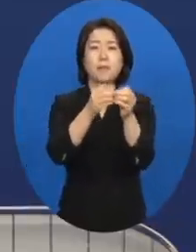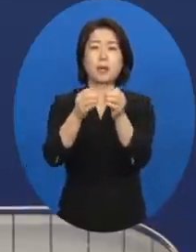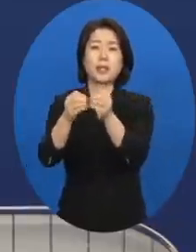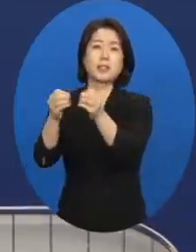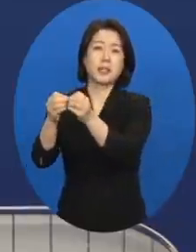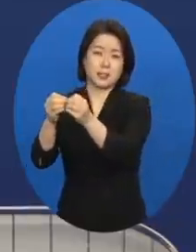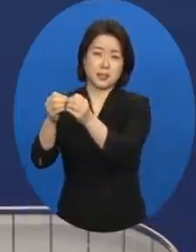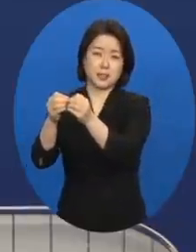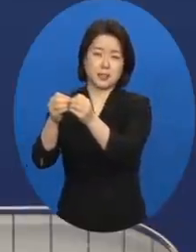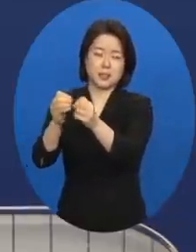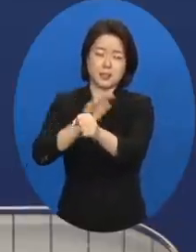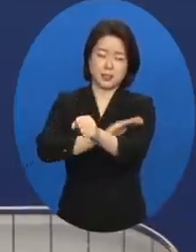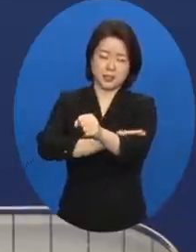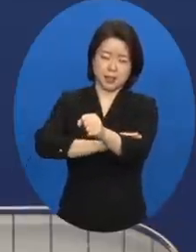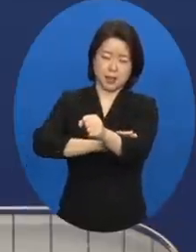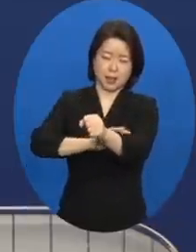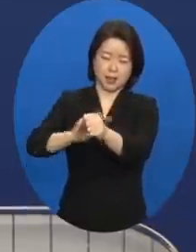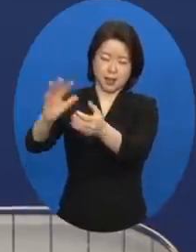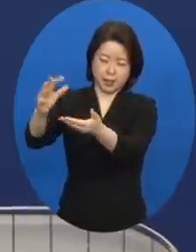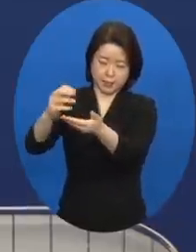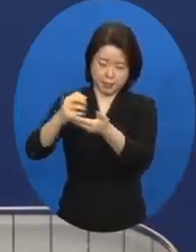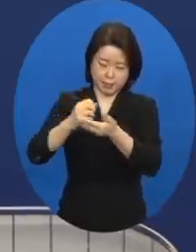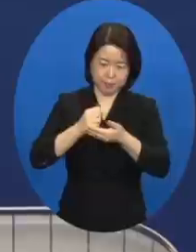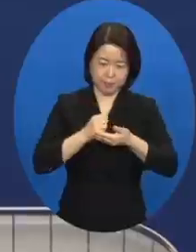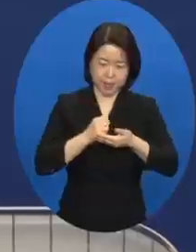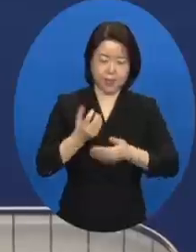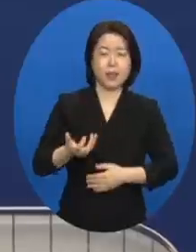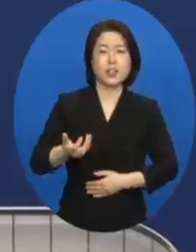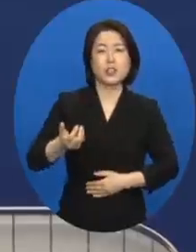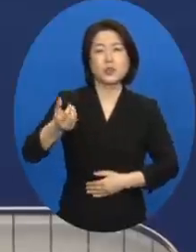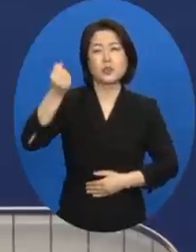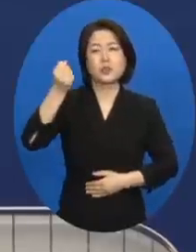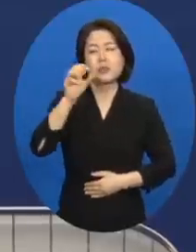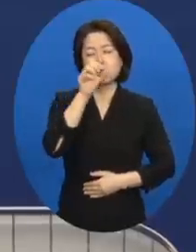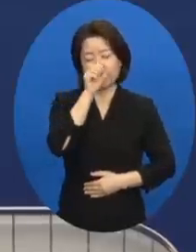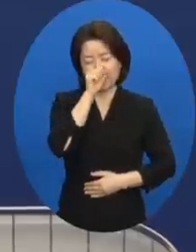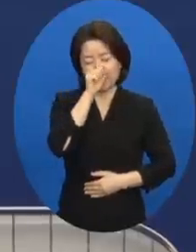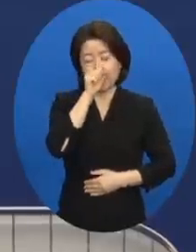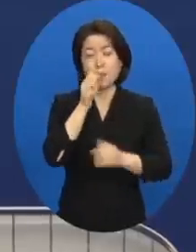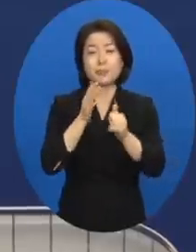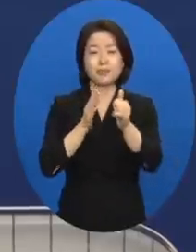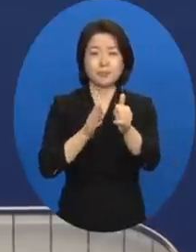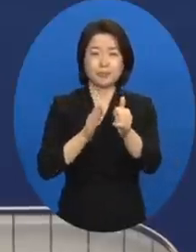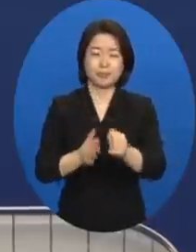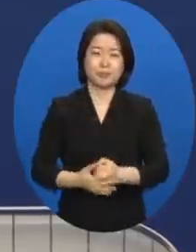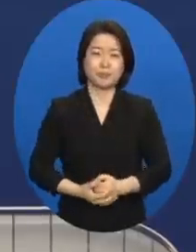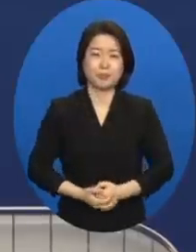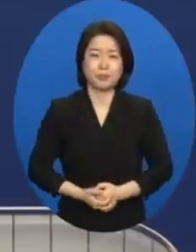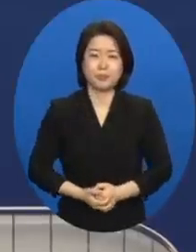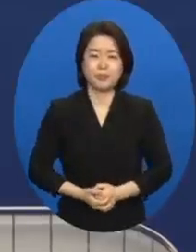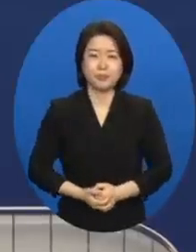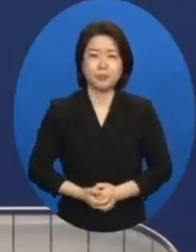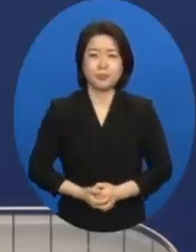메시지들을 잘 받아 누리셨으면 좋겠습니다.